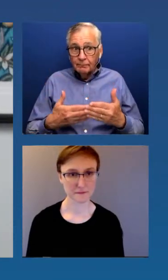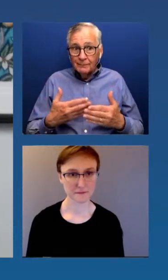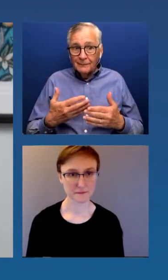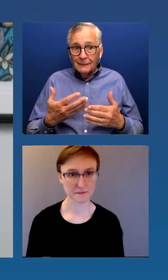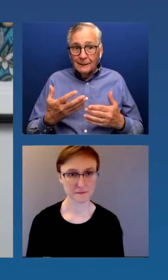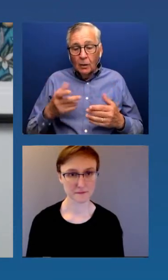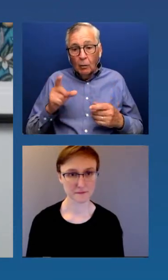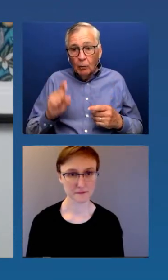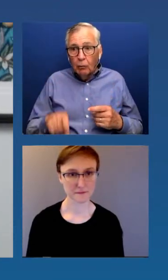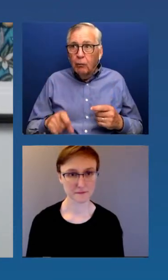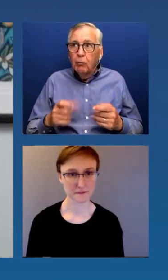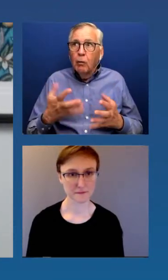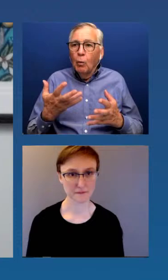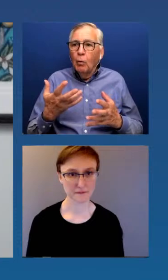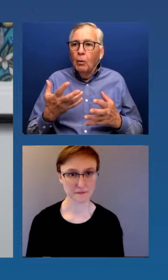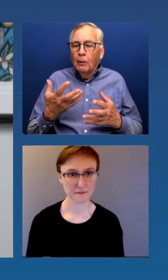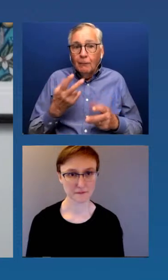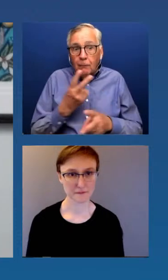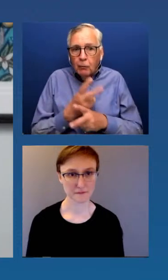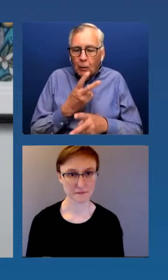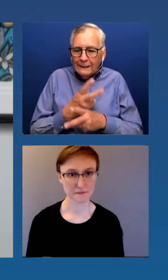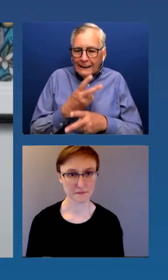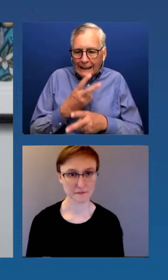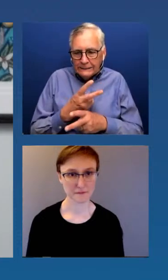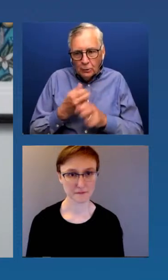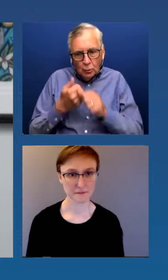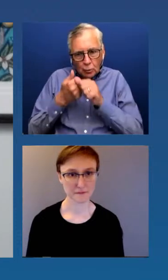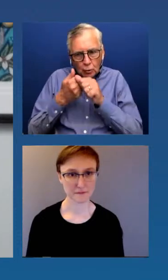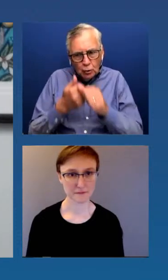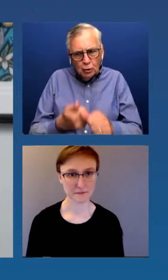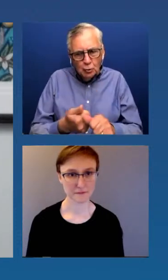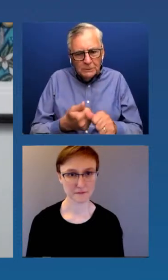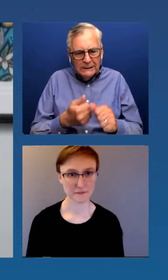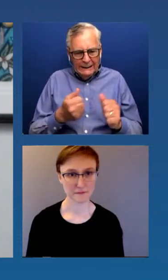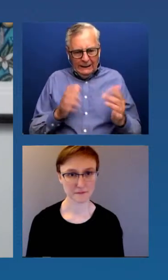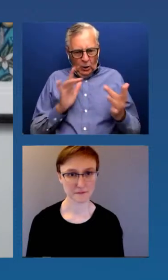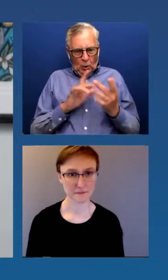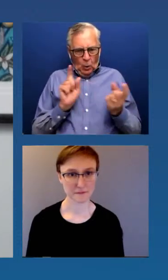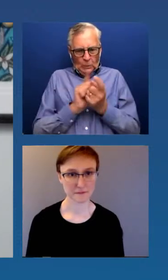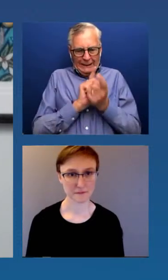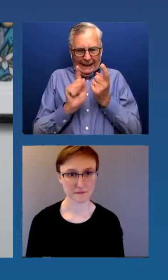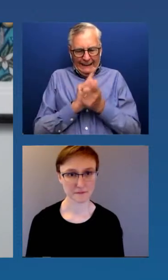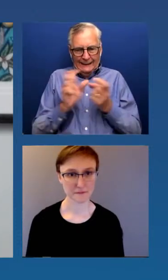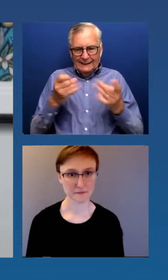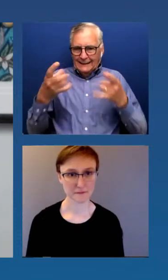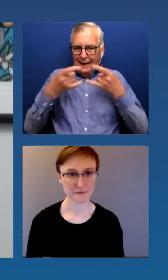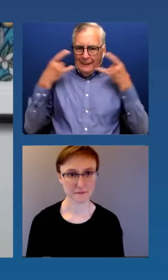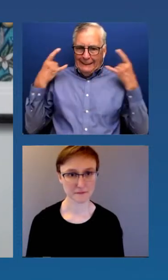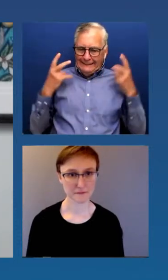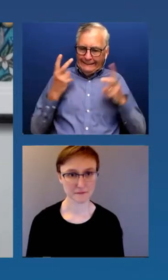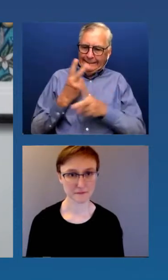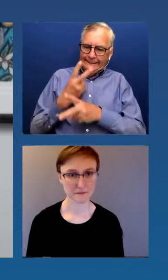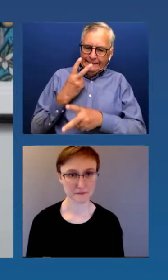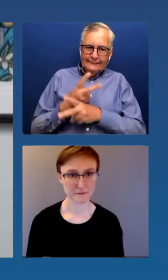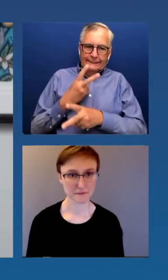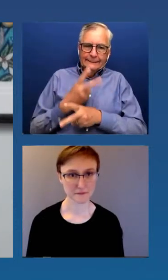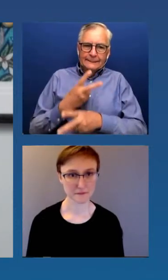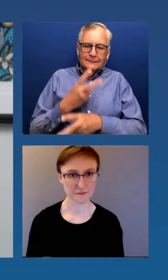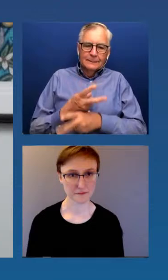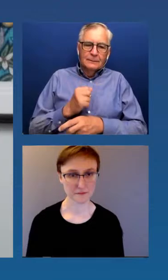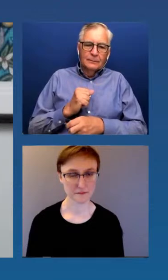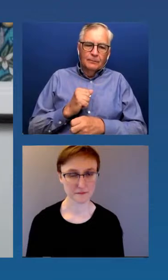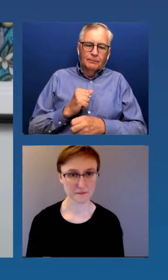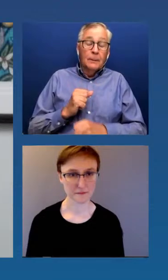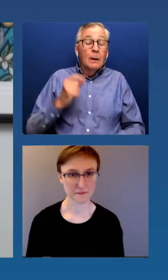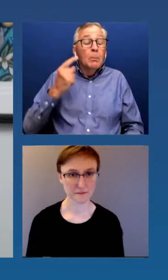prend attention au nombre de contacts proches sans les masques et